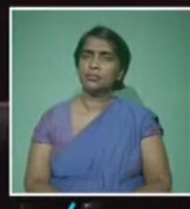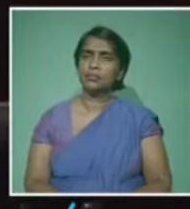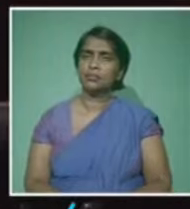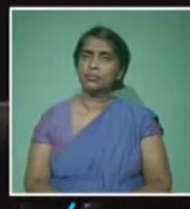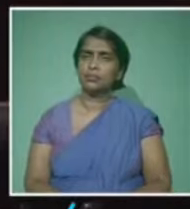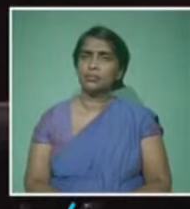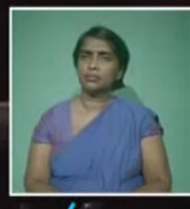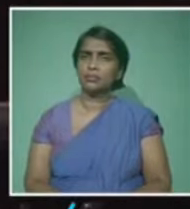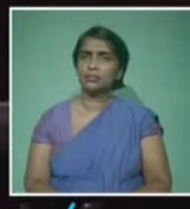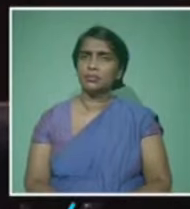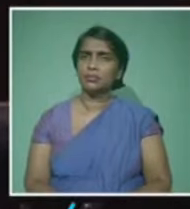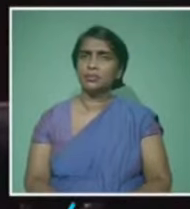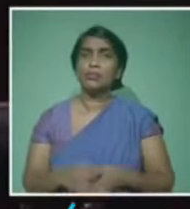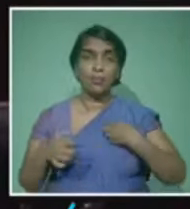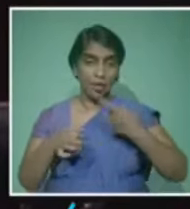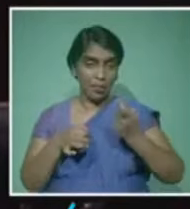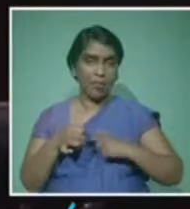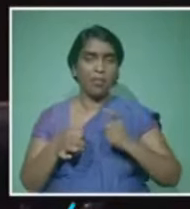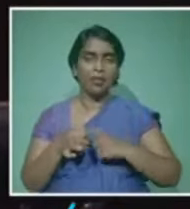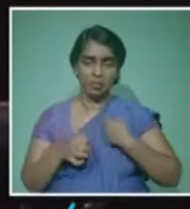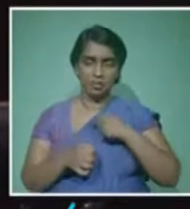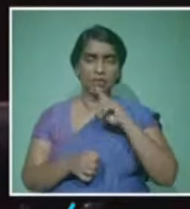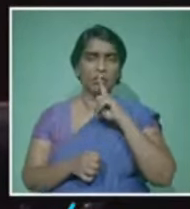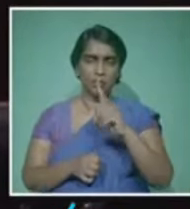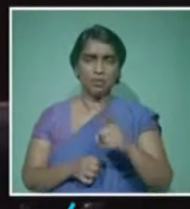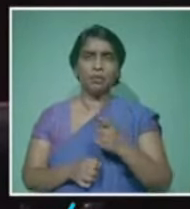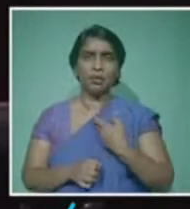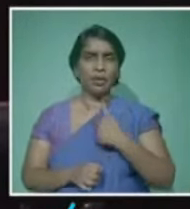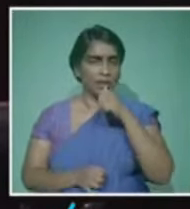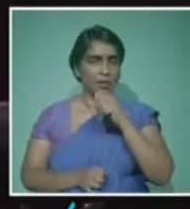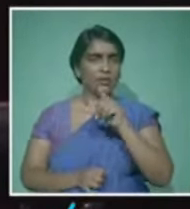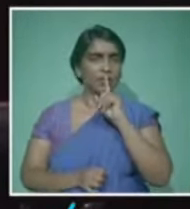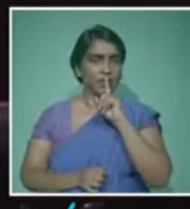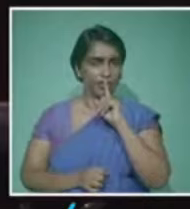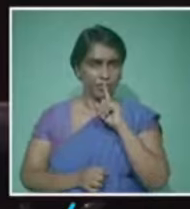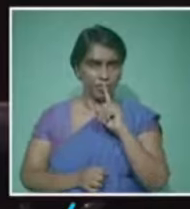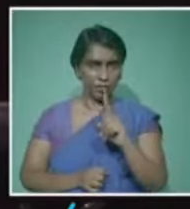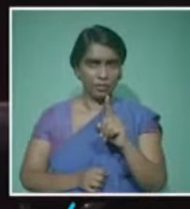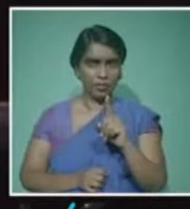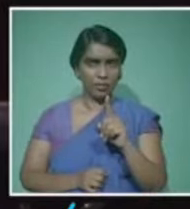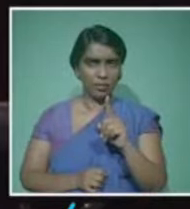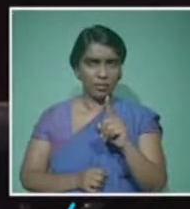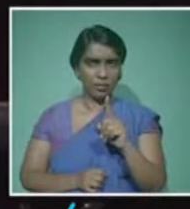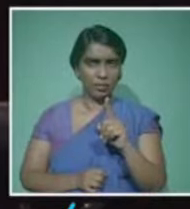मठ वरप्रसाद प्रश्न नियोजक कथानायक मम बहुम